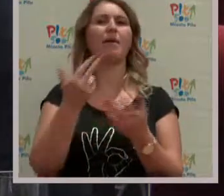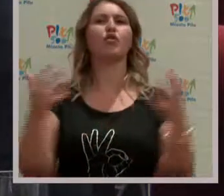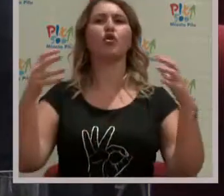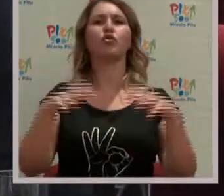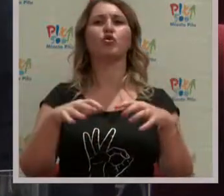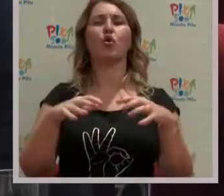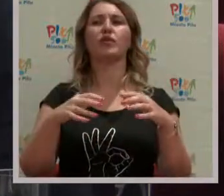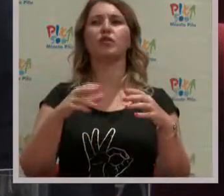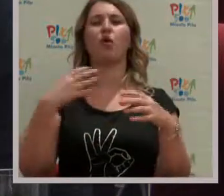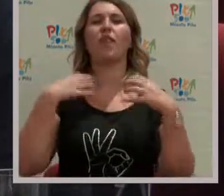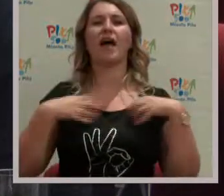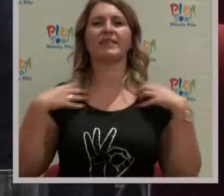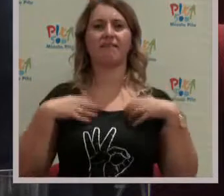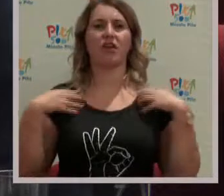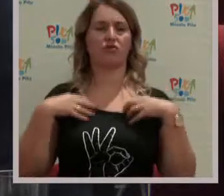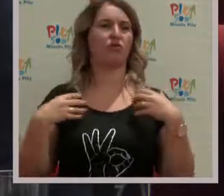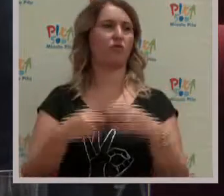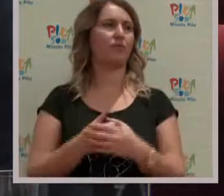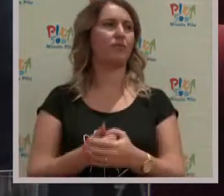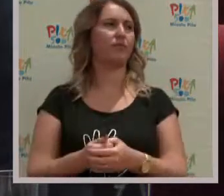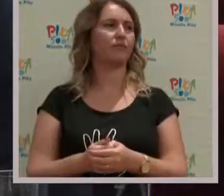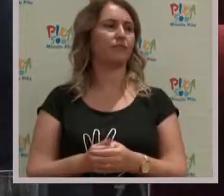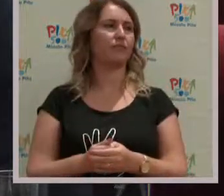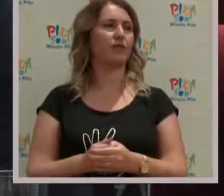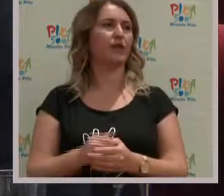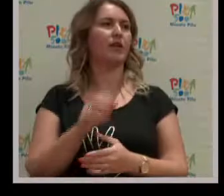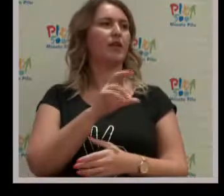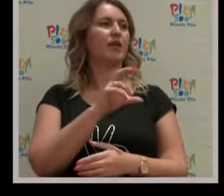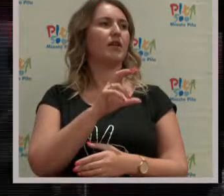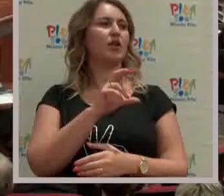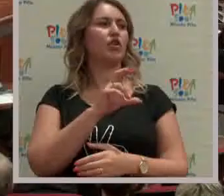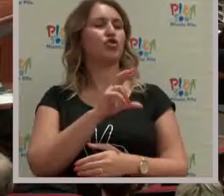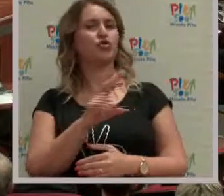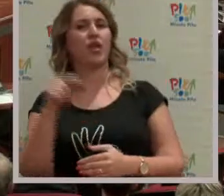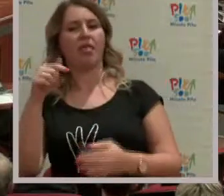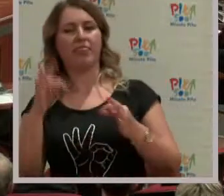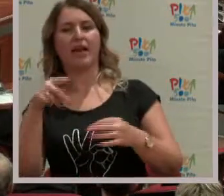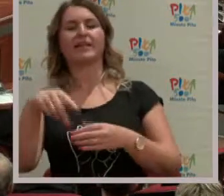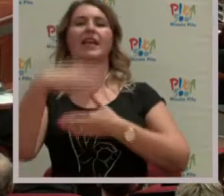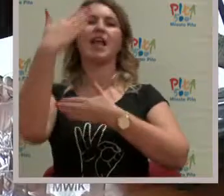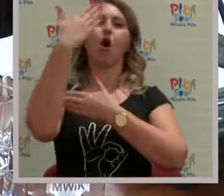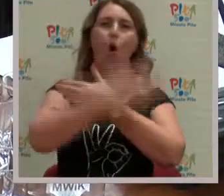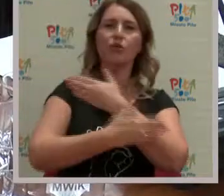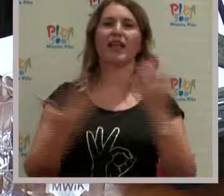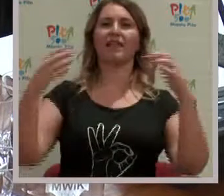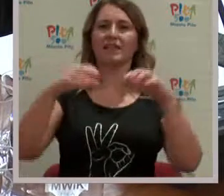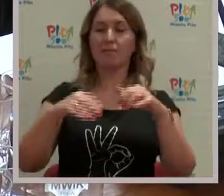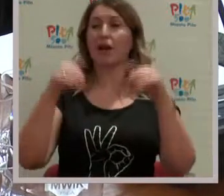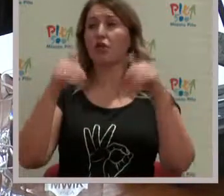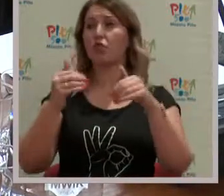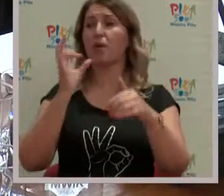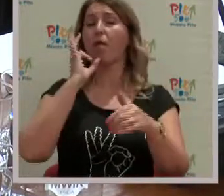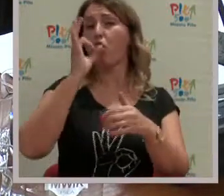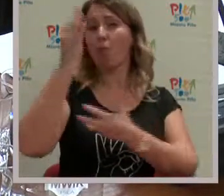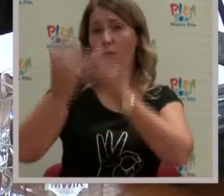jest etapie, czy jest szansa, żebyśmy na tej ostatniej sesji, to by był taki fajny, miły akcent, jakąś dobrą wiadomość w dobrym kierunku